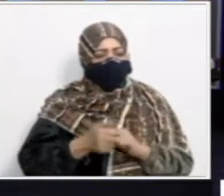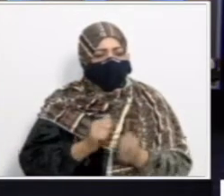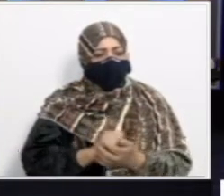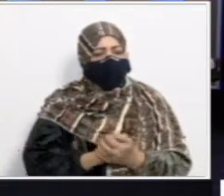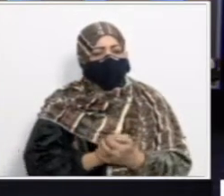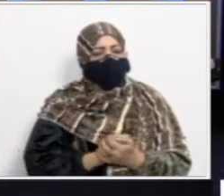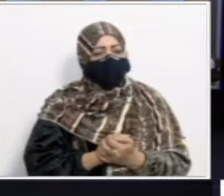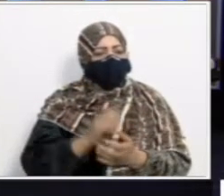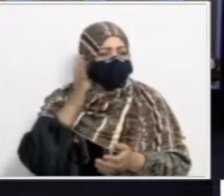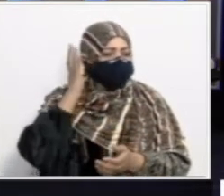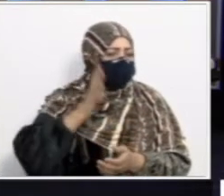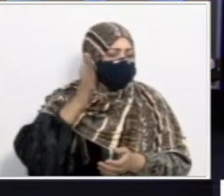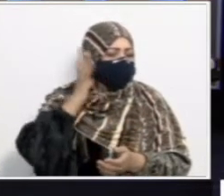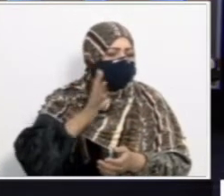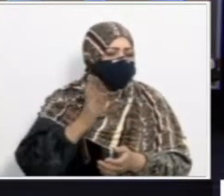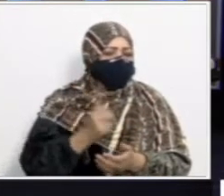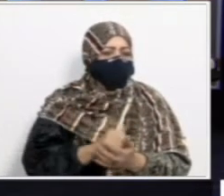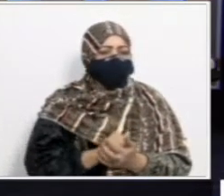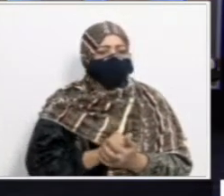السؤال الثاني شنو هو يا اخت نجمه؟